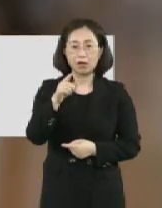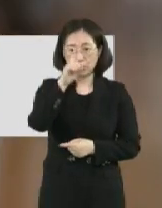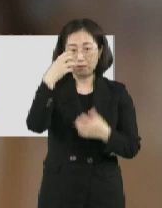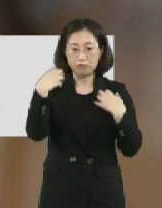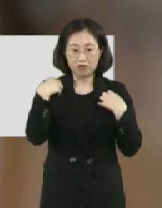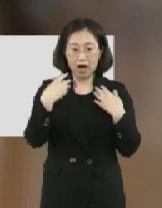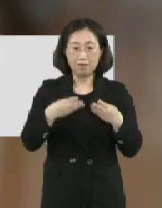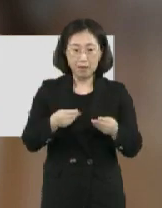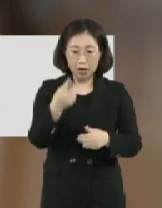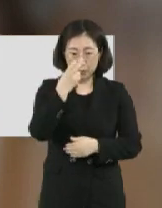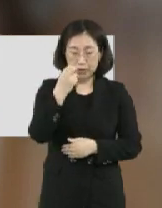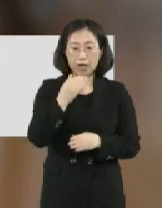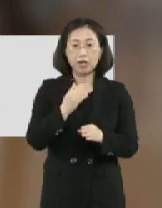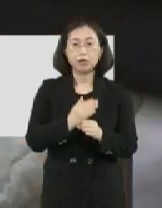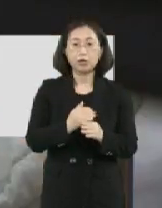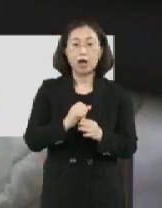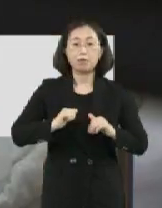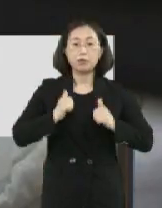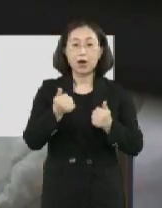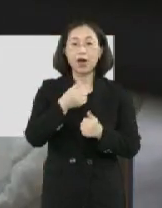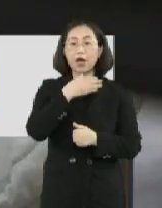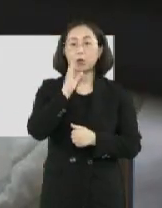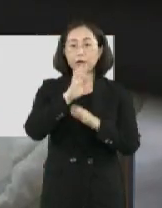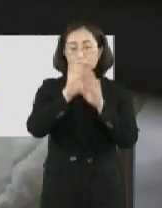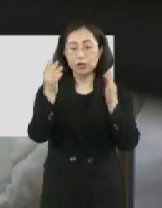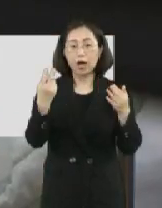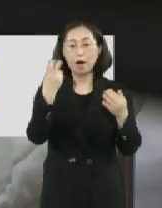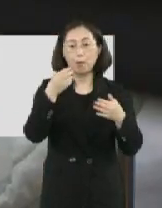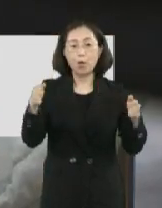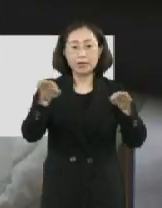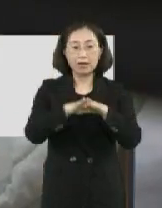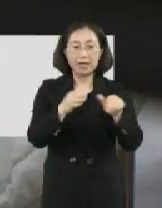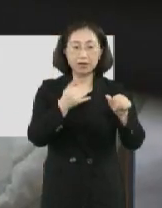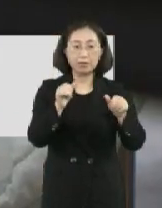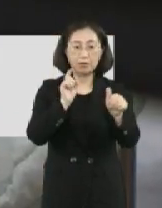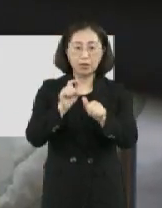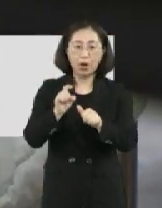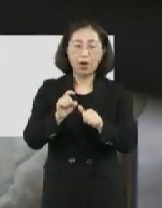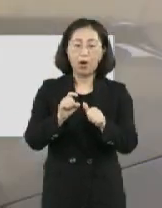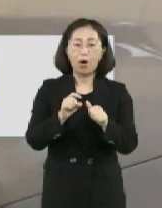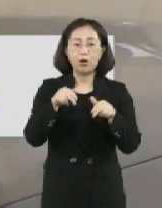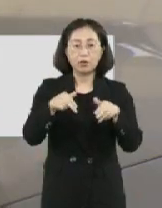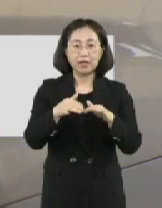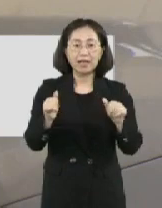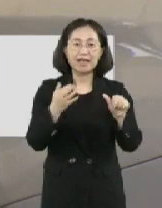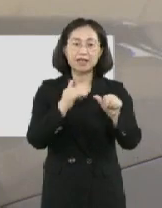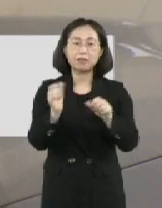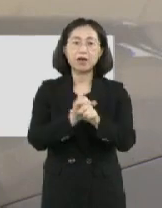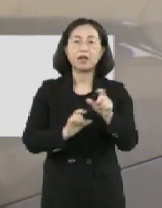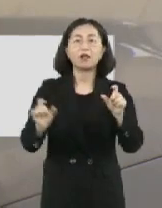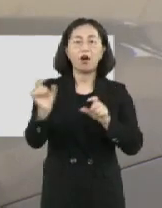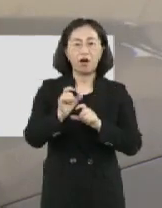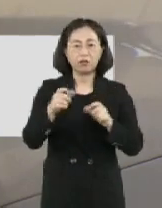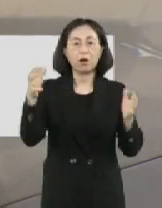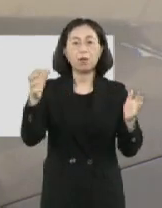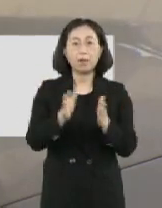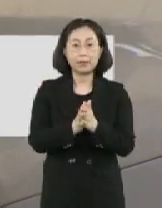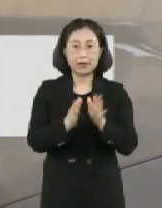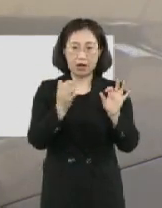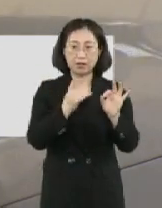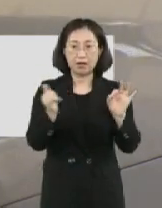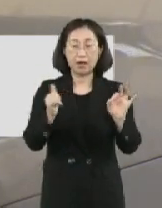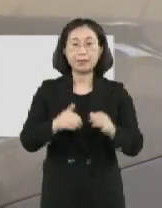부여의 노인주간보호시설에서도 5명이 확진된 데 이어 종사자와 이용자 등 5명이 또 추가돼 모두